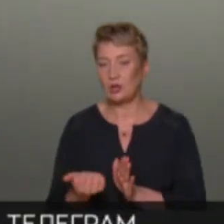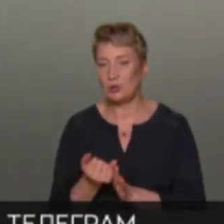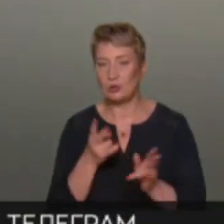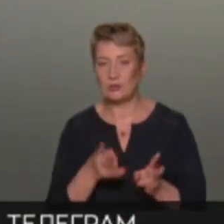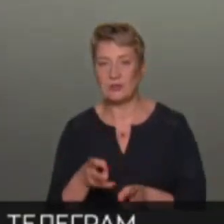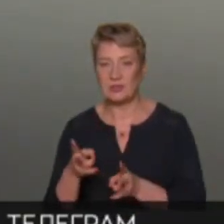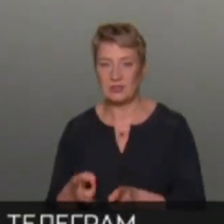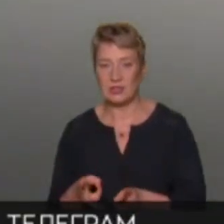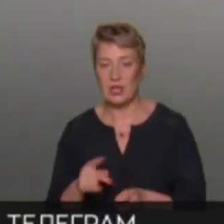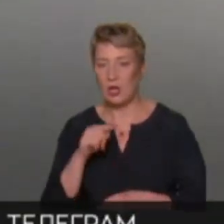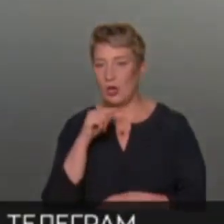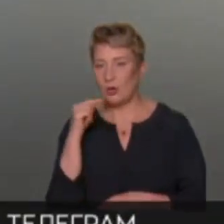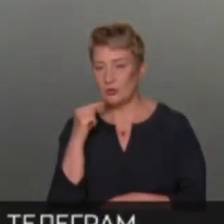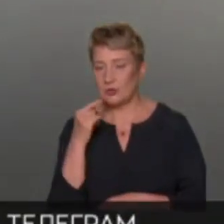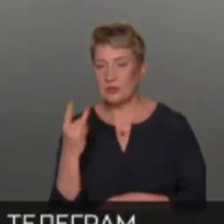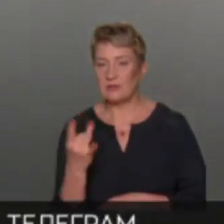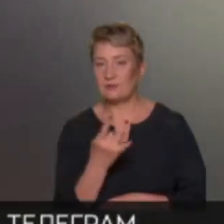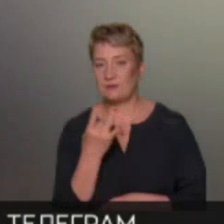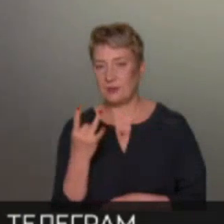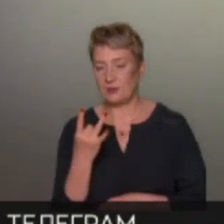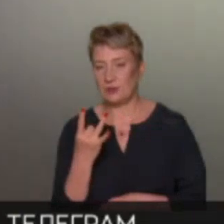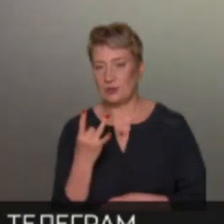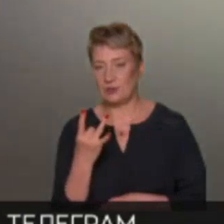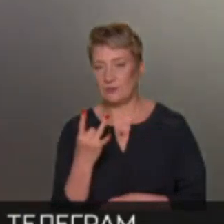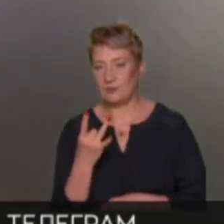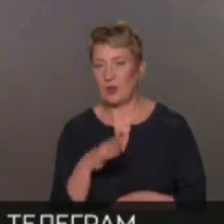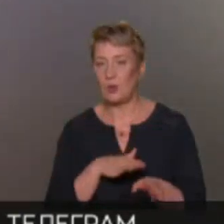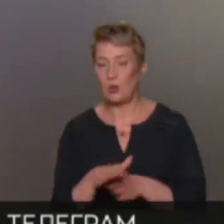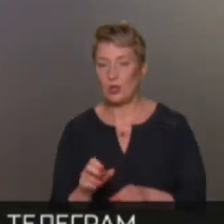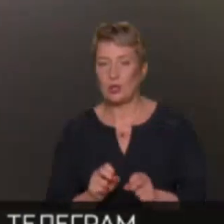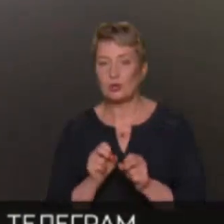постраждалих. Росіяни вчергове коять злочин проти цивільних.